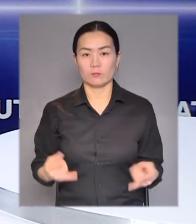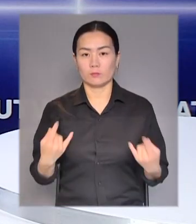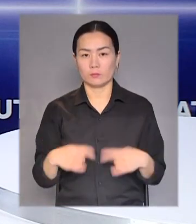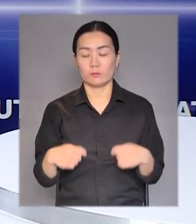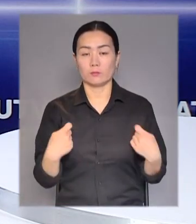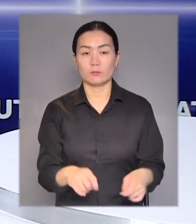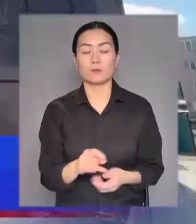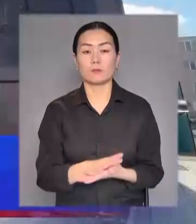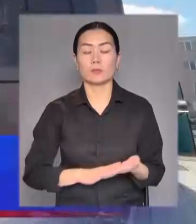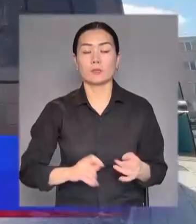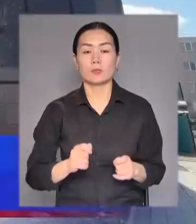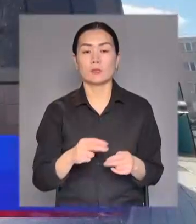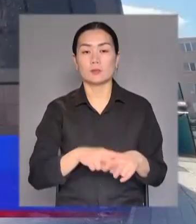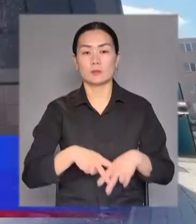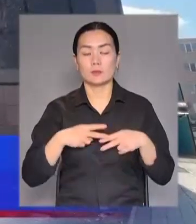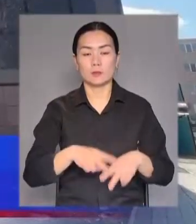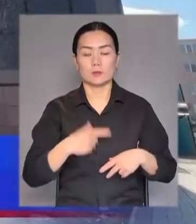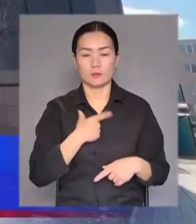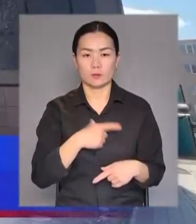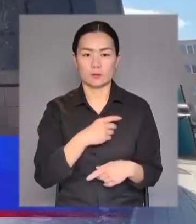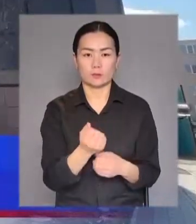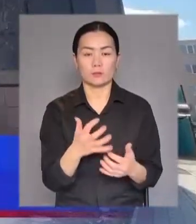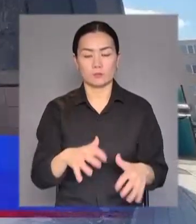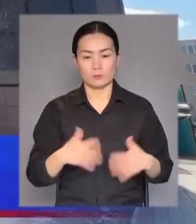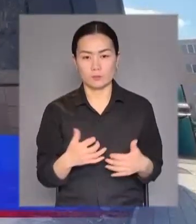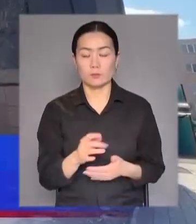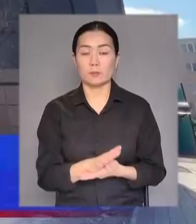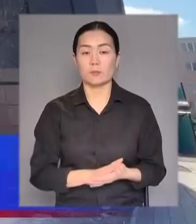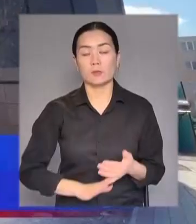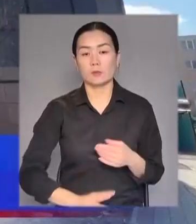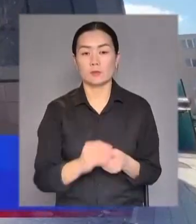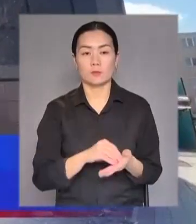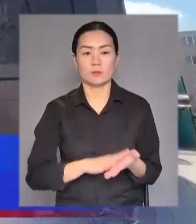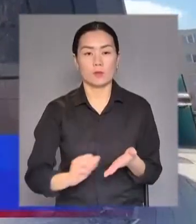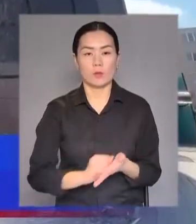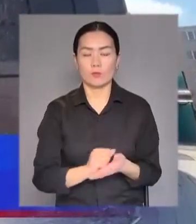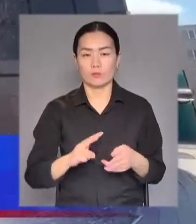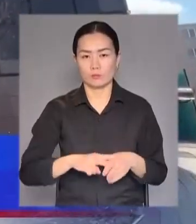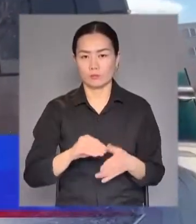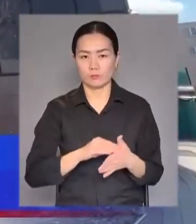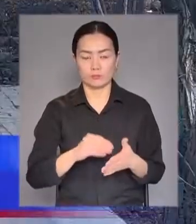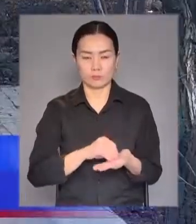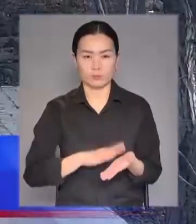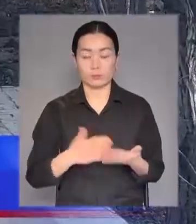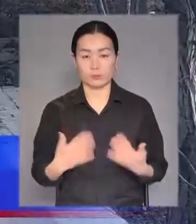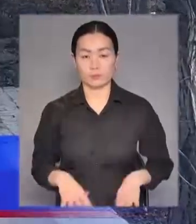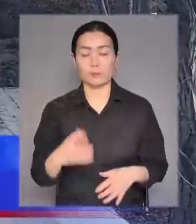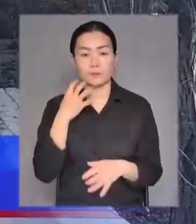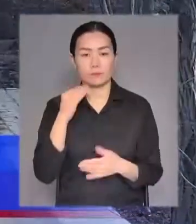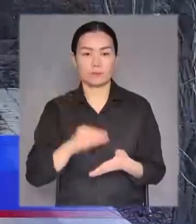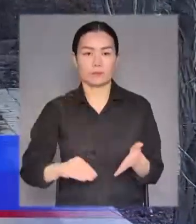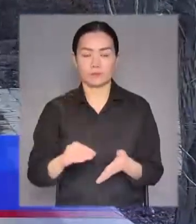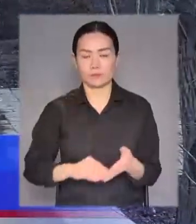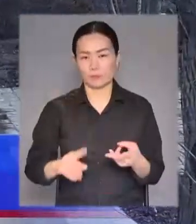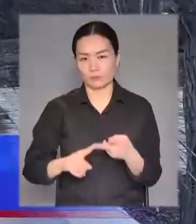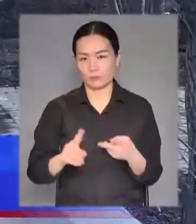рождения после передачи денег семейная пара забрала ребёнка в семью и оформила документы затем женщина вновь забеременела и